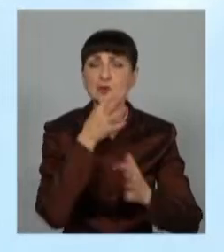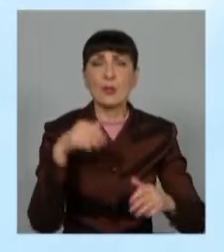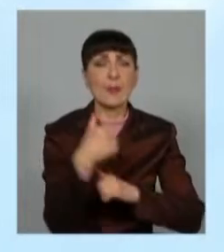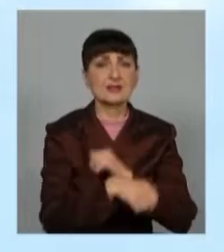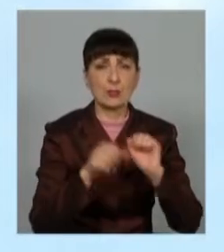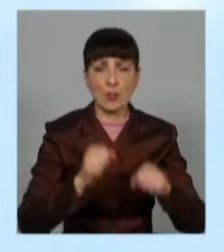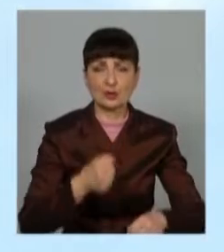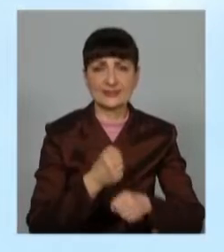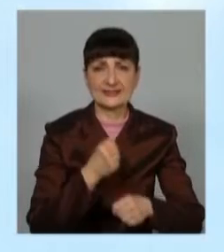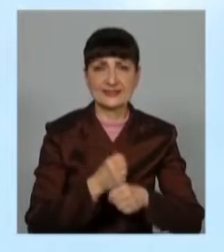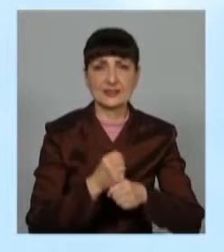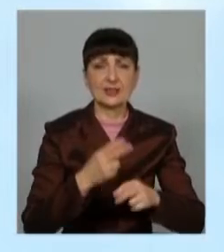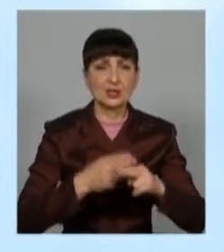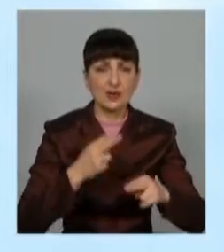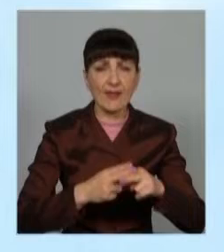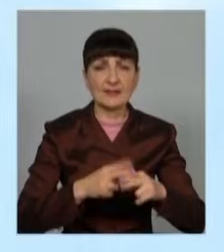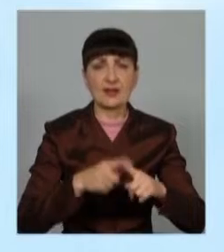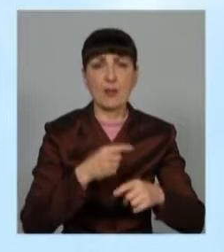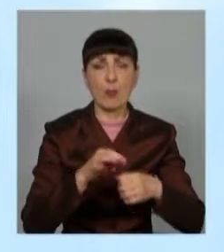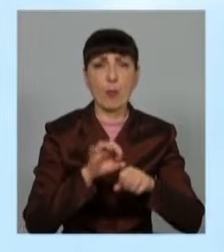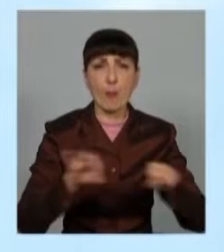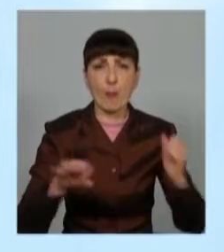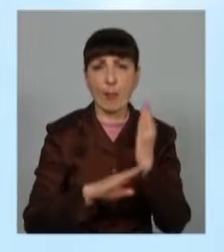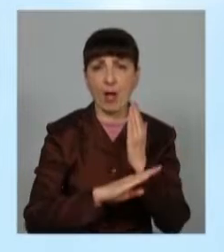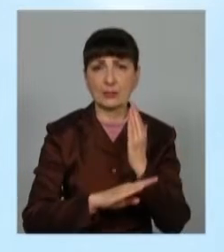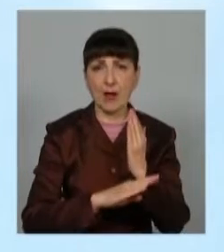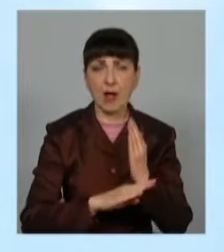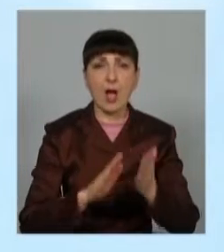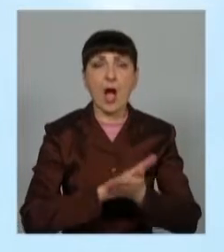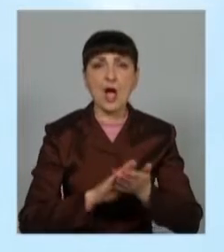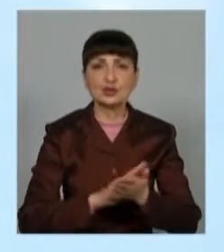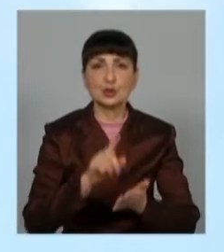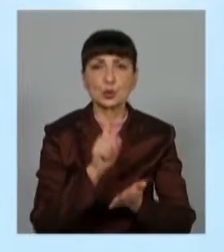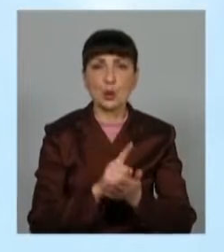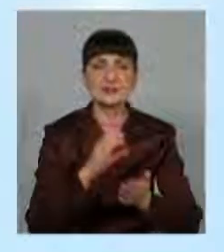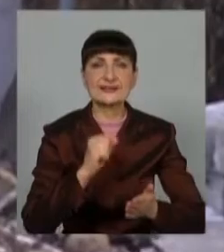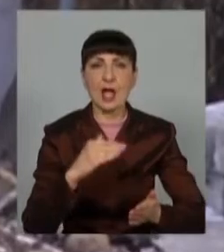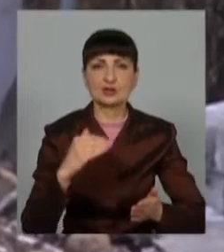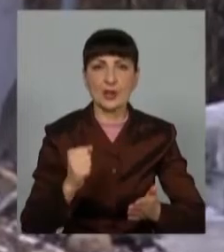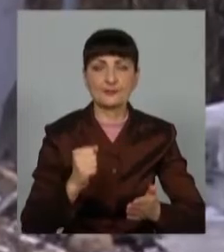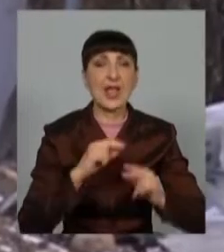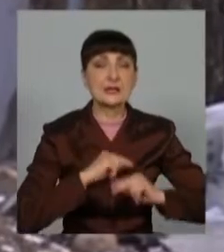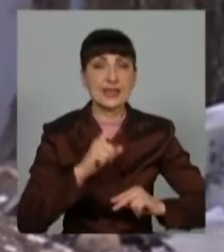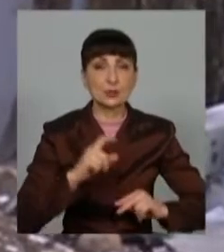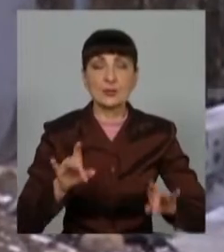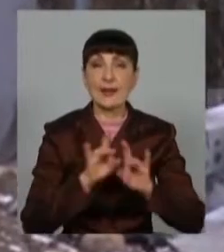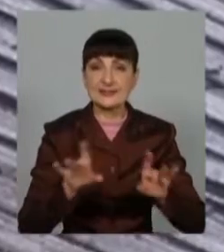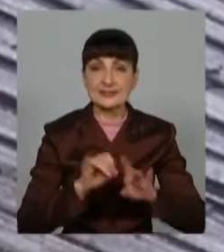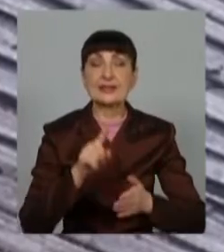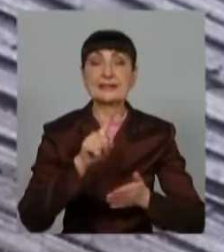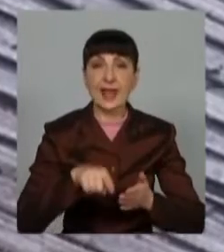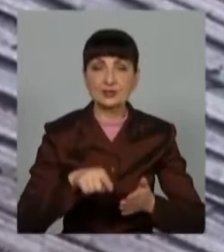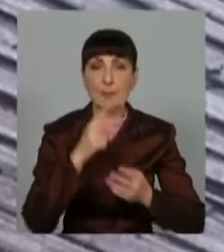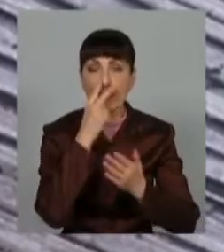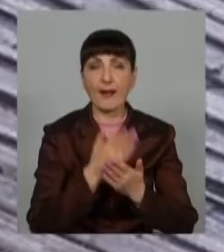можно... С железкой или палкой можно, чтобы здесь очистить, просто здесь сажу надо. Сотрудники все разъяснили и даже